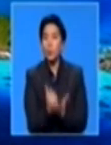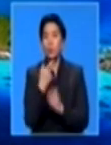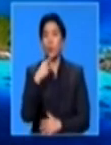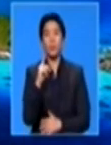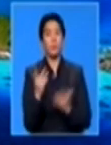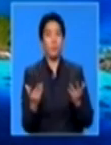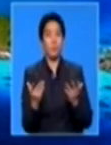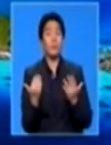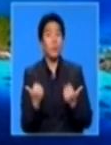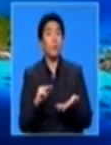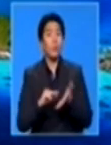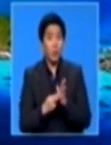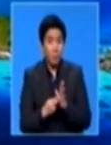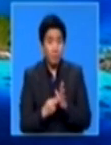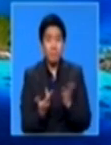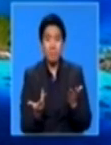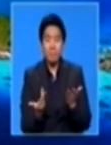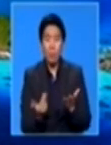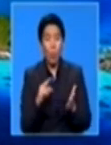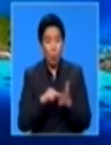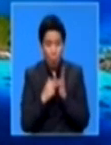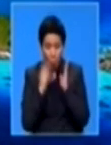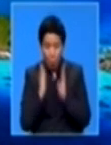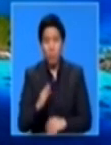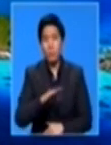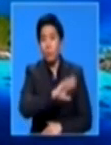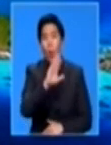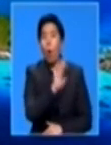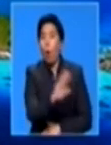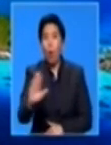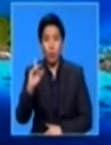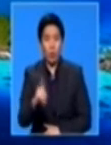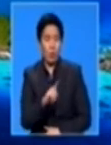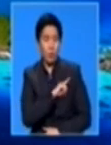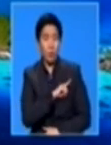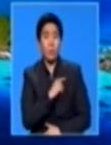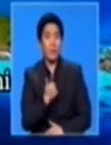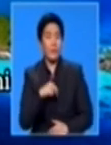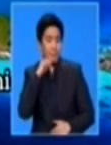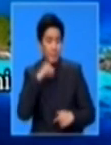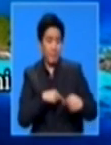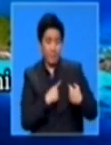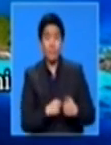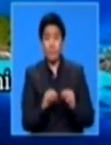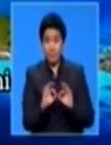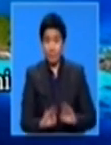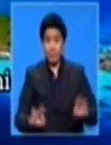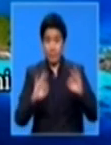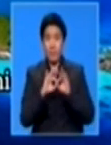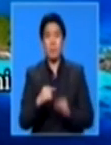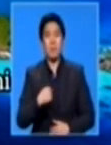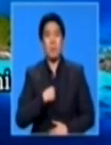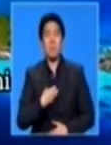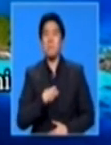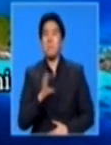กันถือว่าอะไรล่ะทุกคนต้องทำตามหน้าที่บางทีมันก็กำลังใจด้วยนะเพราะนั้นผมไม่อยากให้ท่านใช้